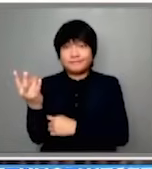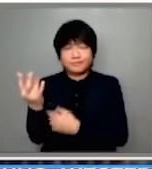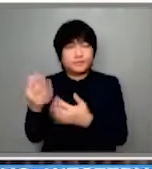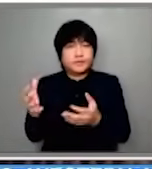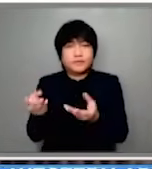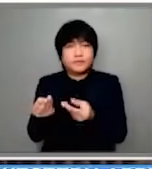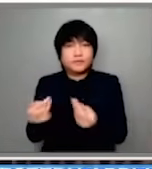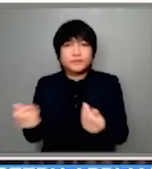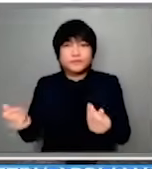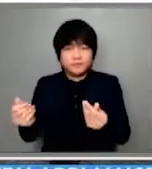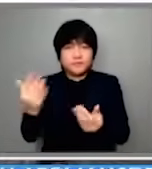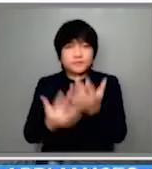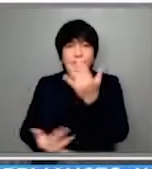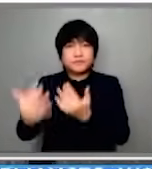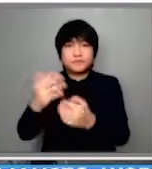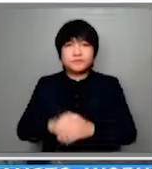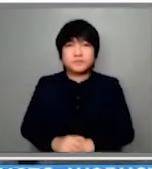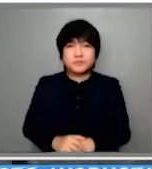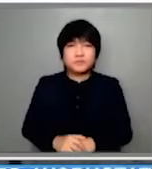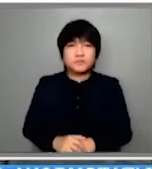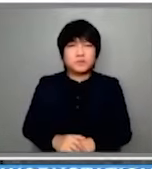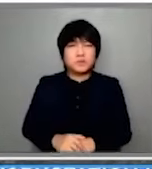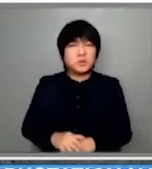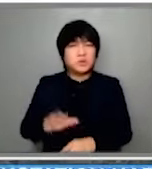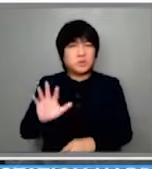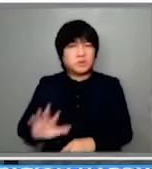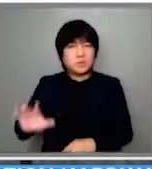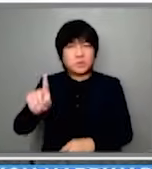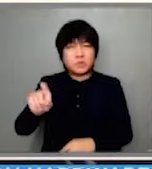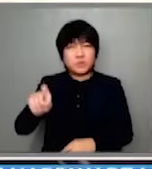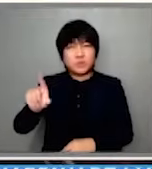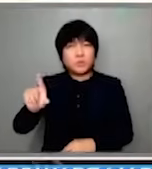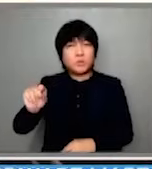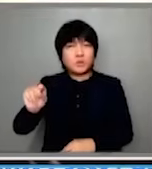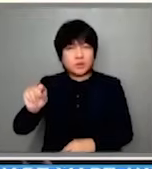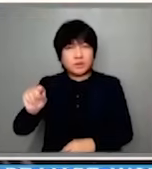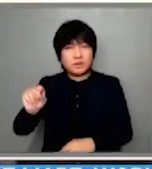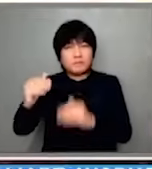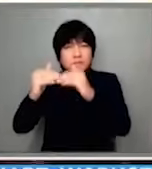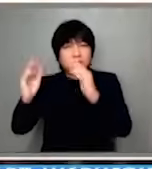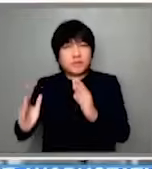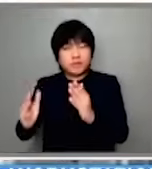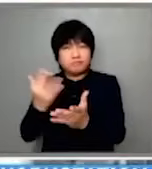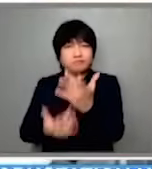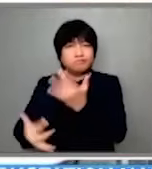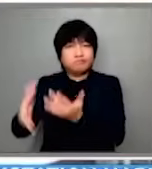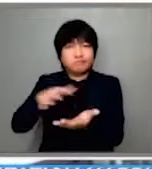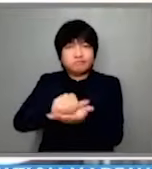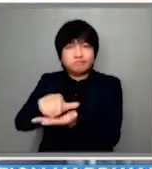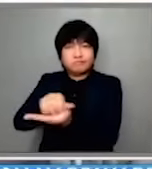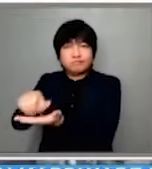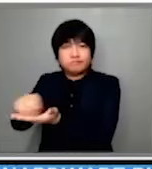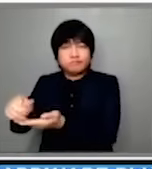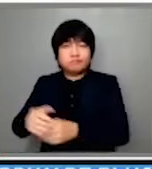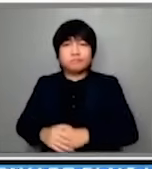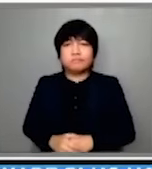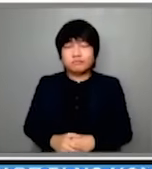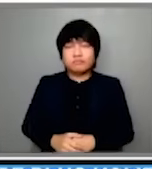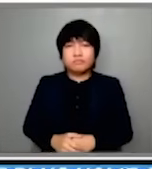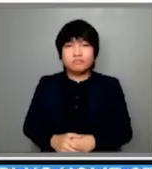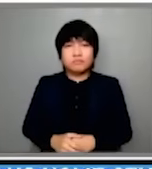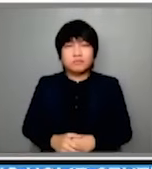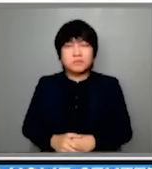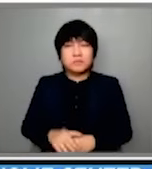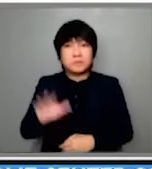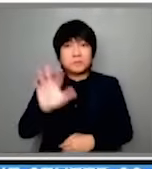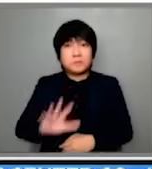120 bahay ang nasunog. Apektado ang 240 pamilya. Katumbas ng 1,500 individual. Naging